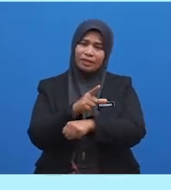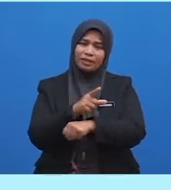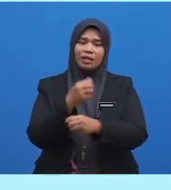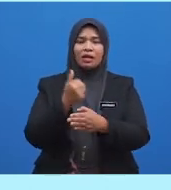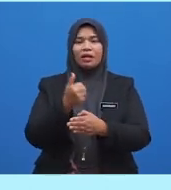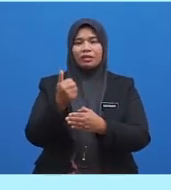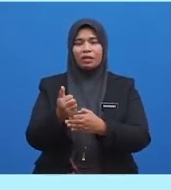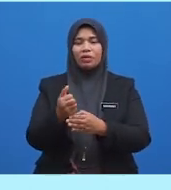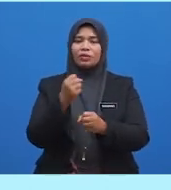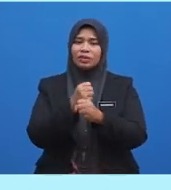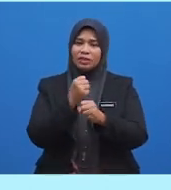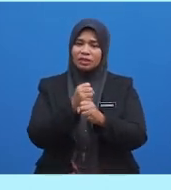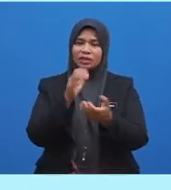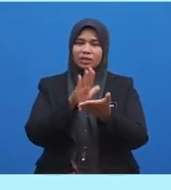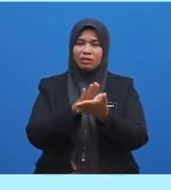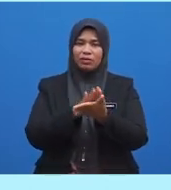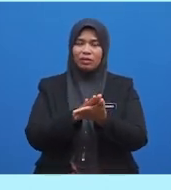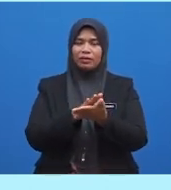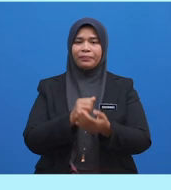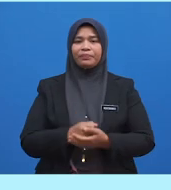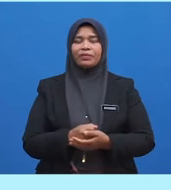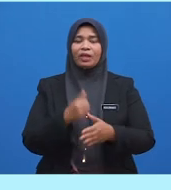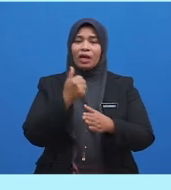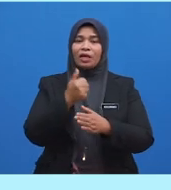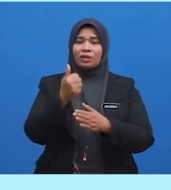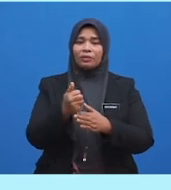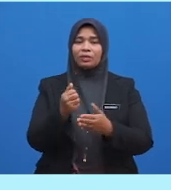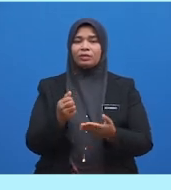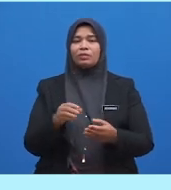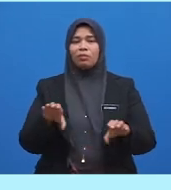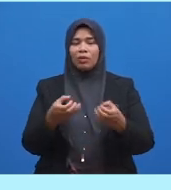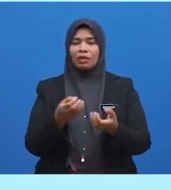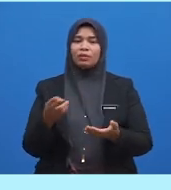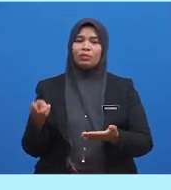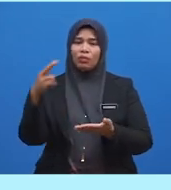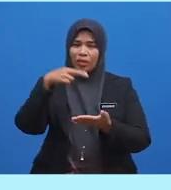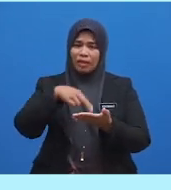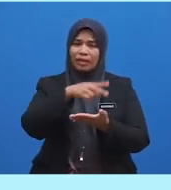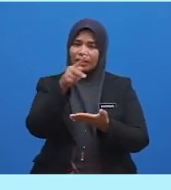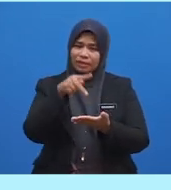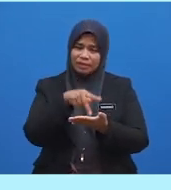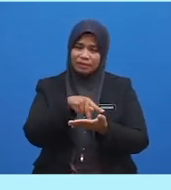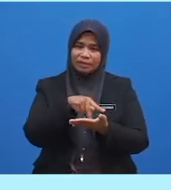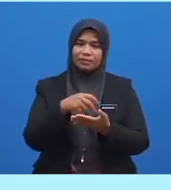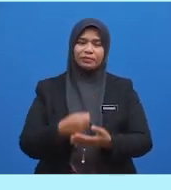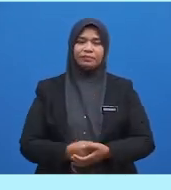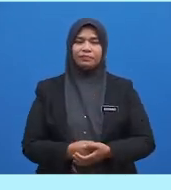atau kerja sekolah atau membuat gula kaji